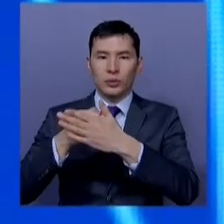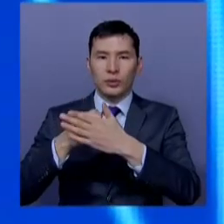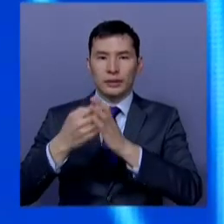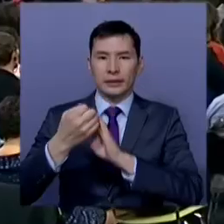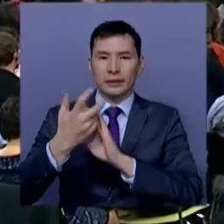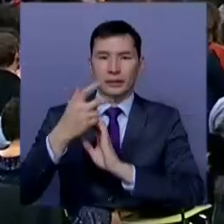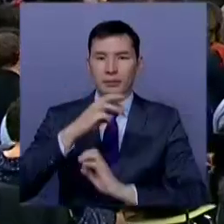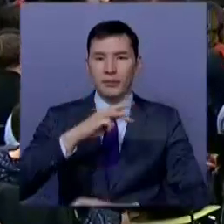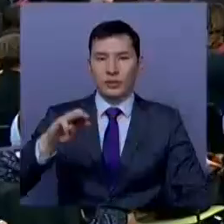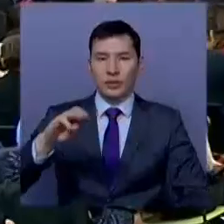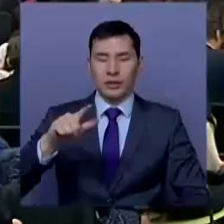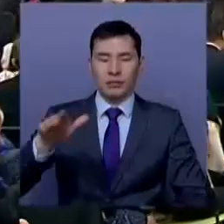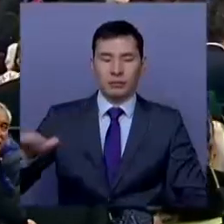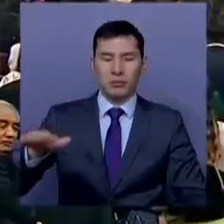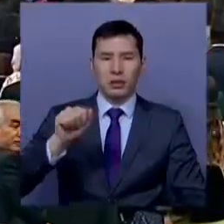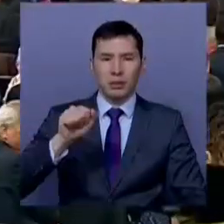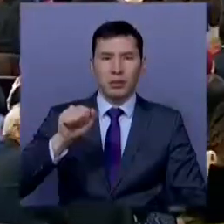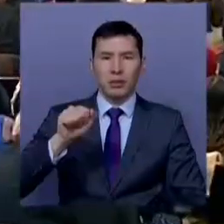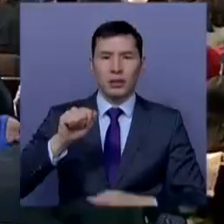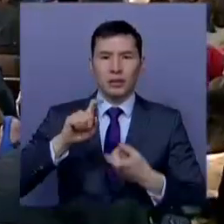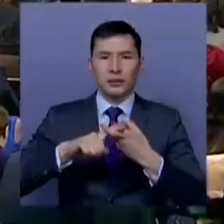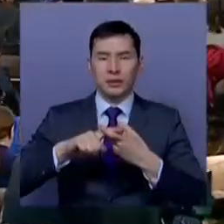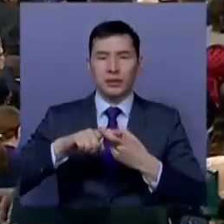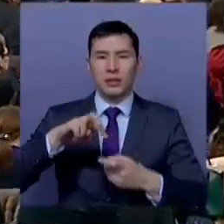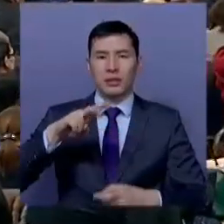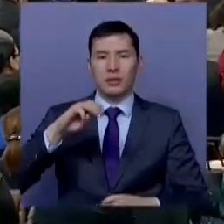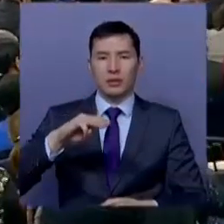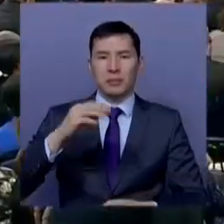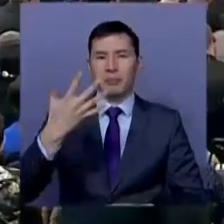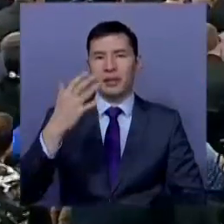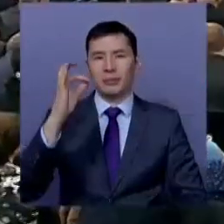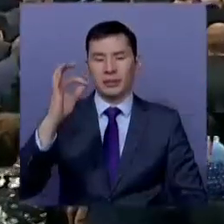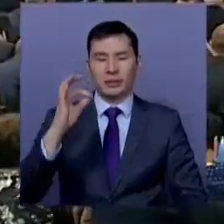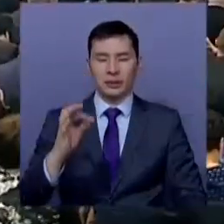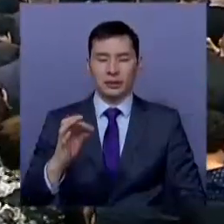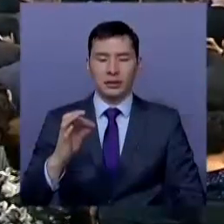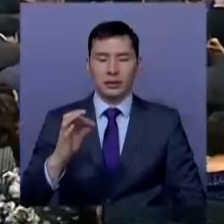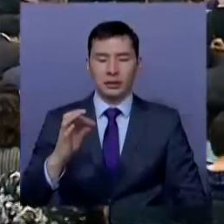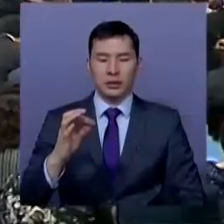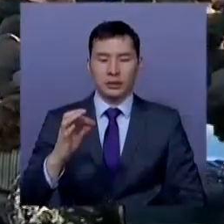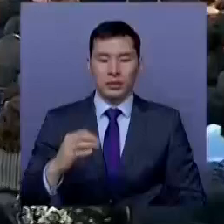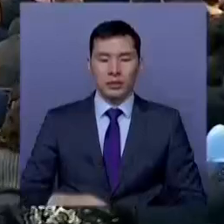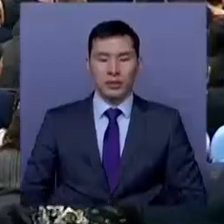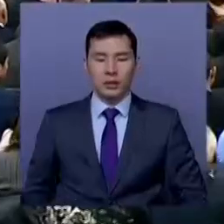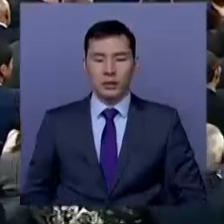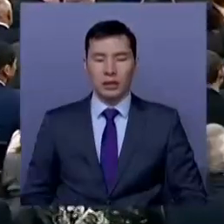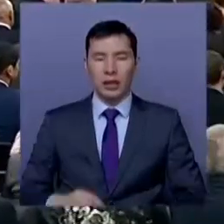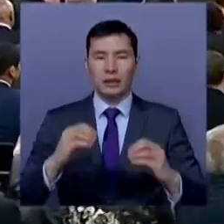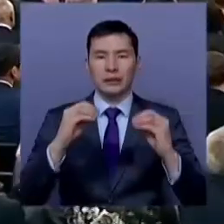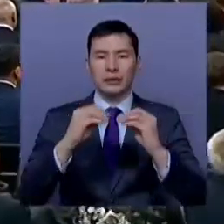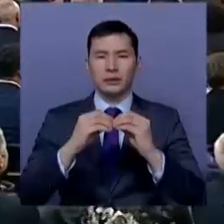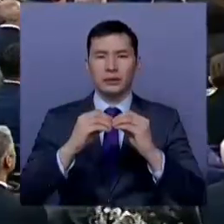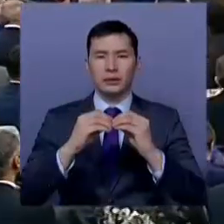тенге. Этот заем будет представляться под льготные 5%. То есть 5% ставка,